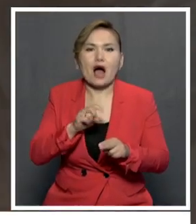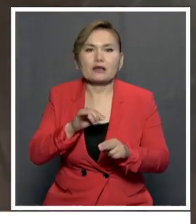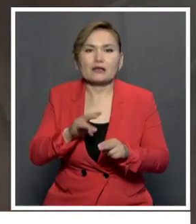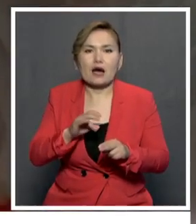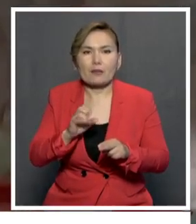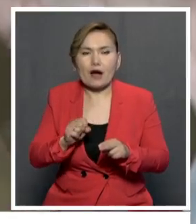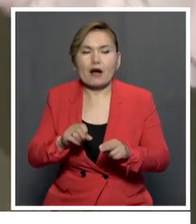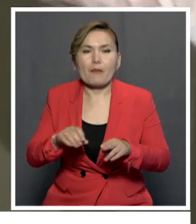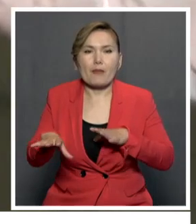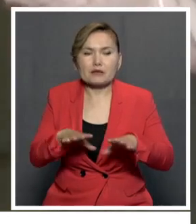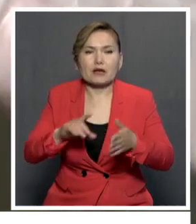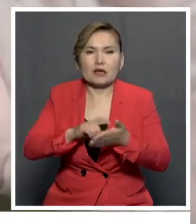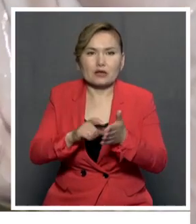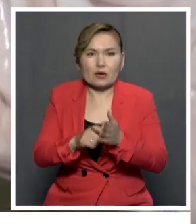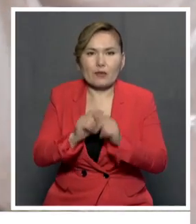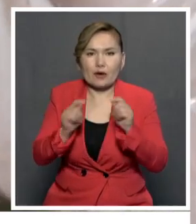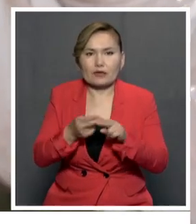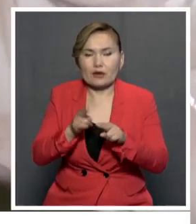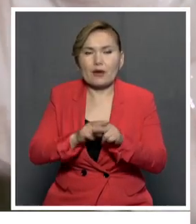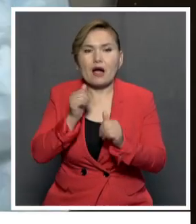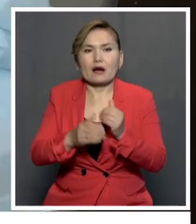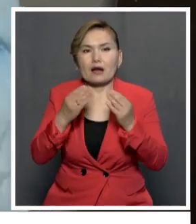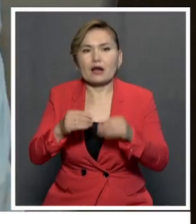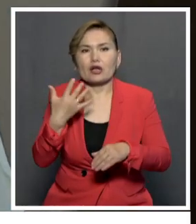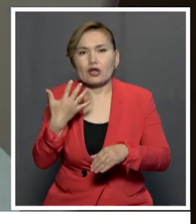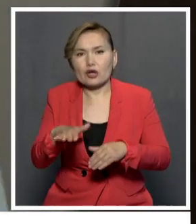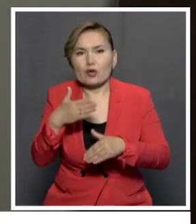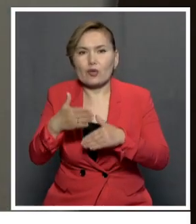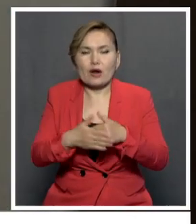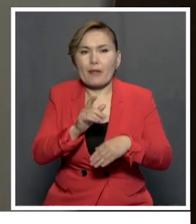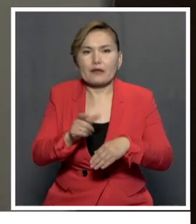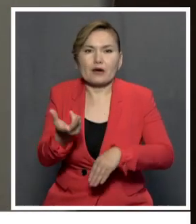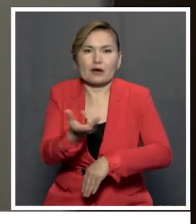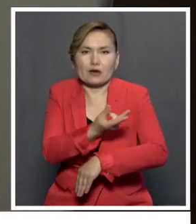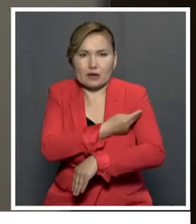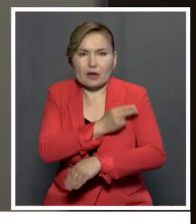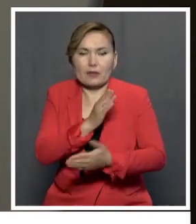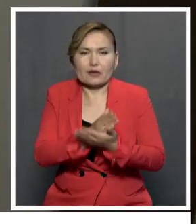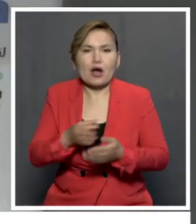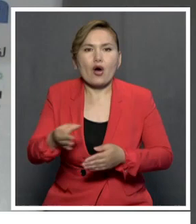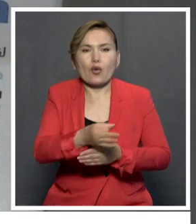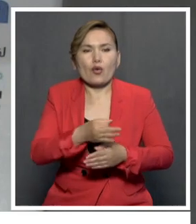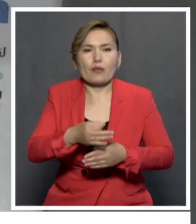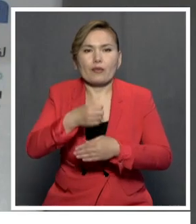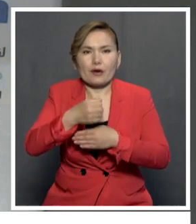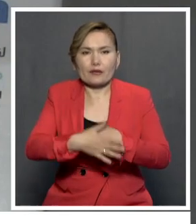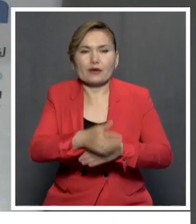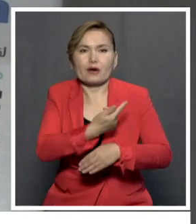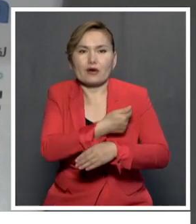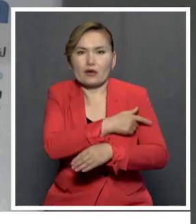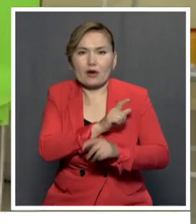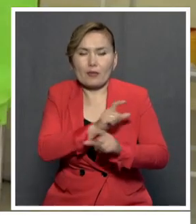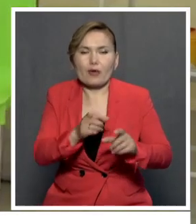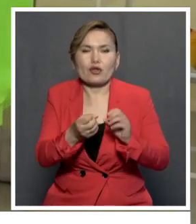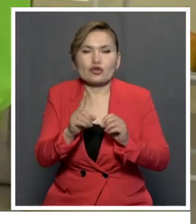да осында егу орын ашылды. Мұнда күніне 50-ге жуық адам вакцина алады. Облыс бойынша емханаларда 115 кабинет жұмыс істеп